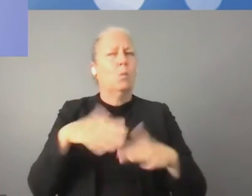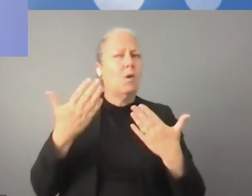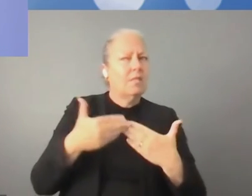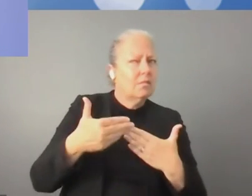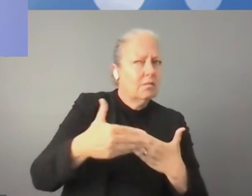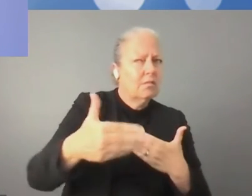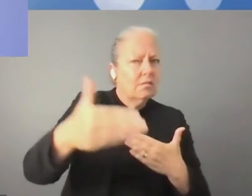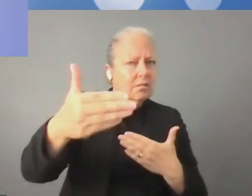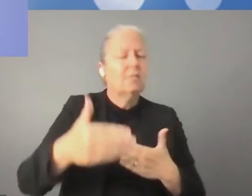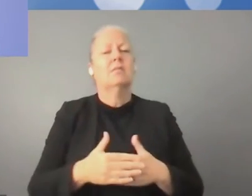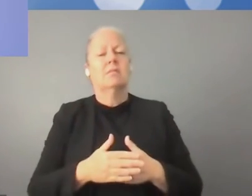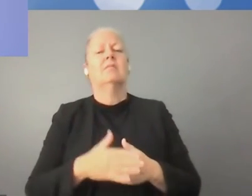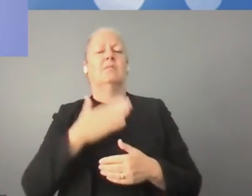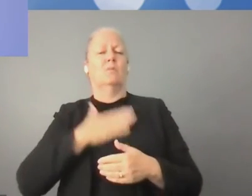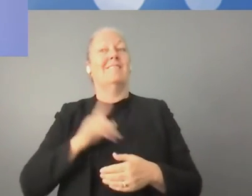обязалась